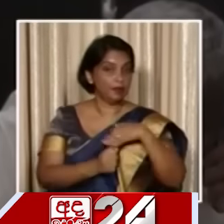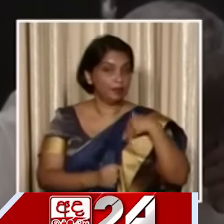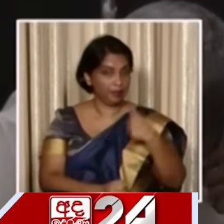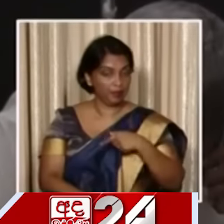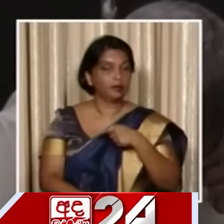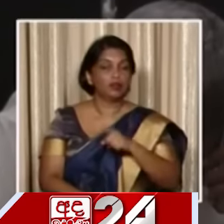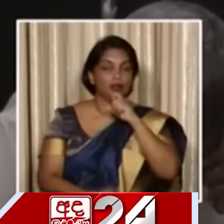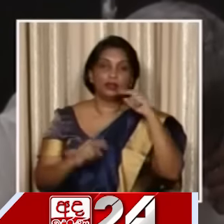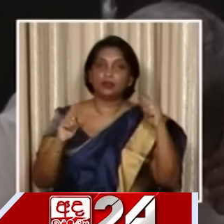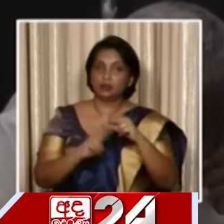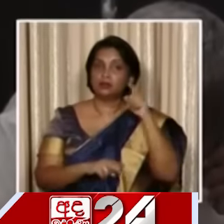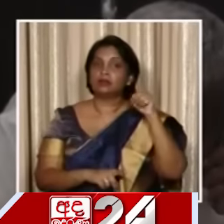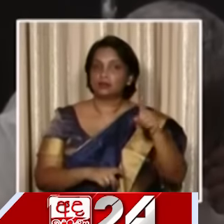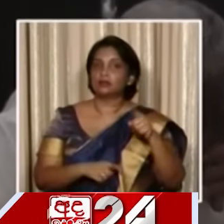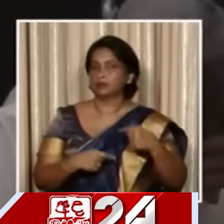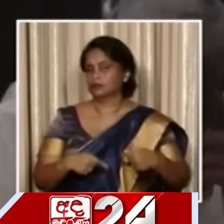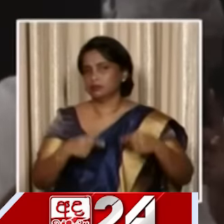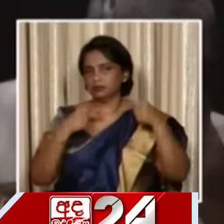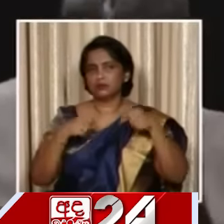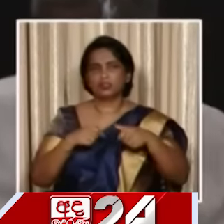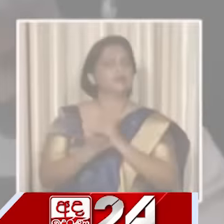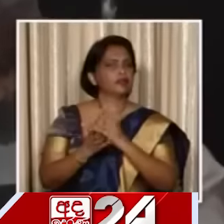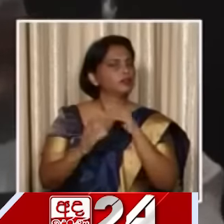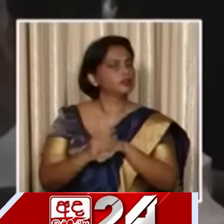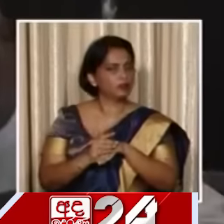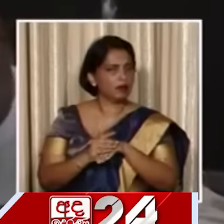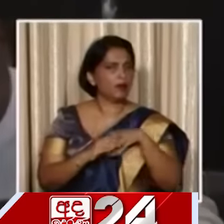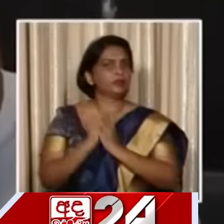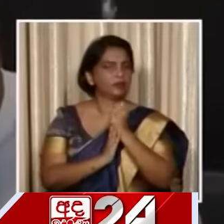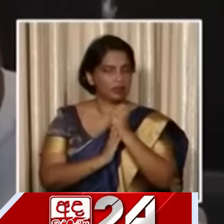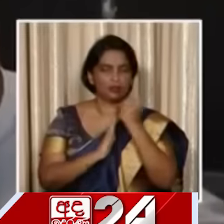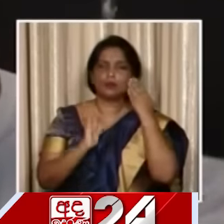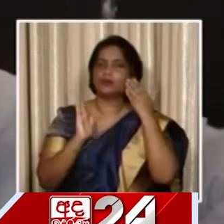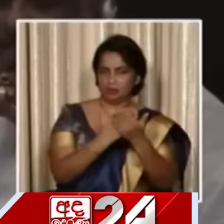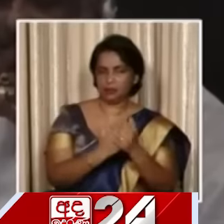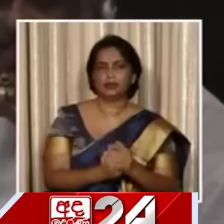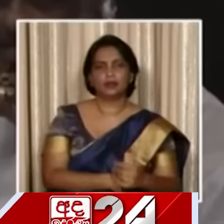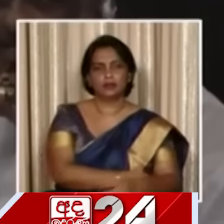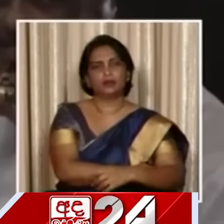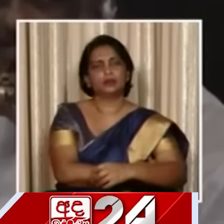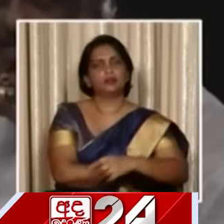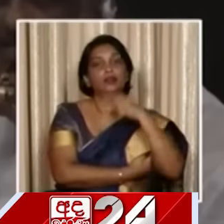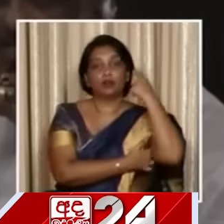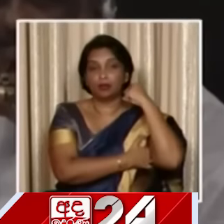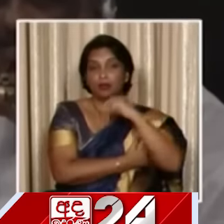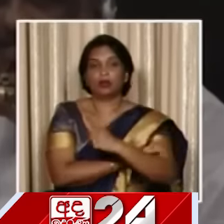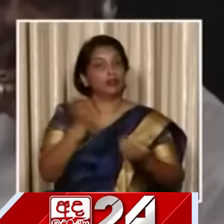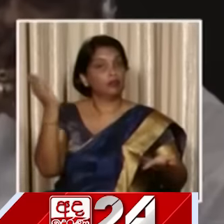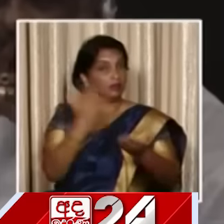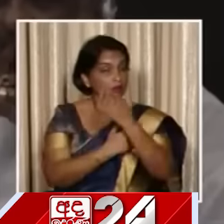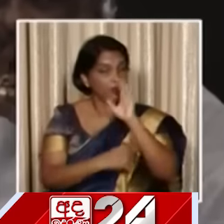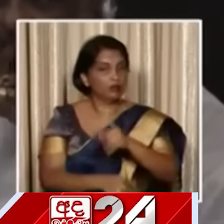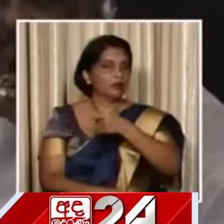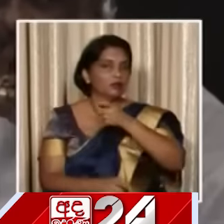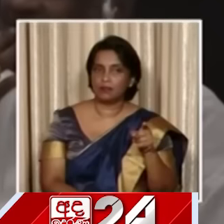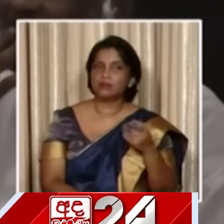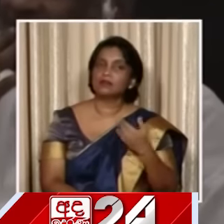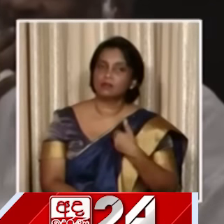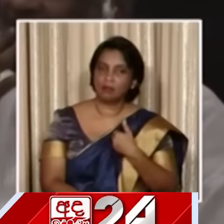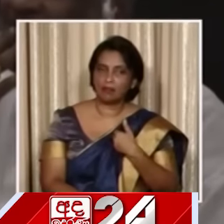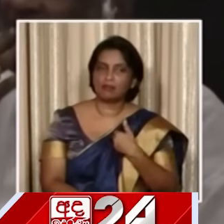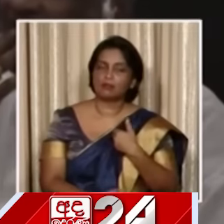තමයි ශ්‍රේෂ්ඨාධිකරණයේ අභියෝගයට ලක් කළේ මේ ව්‍යවස්ථාවේ තියෙන මූලික අයිතිවාසිකම් ඡේදය යට. එතකොට මෙන්න මේ ප්‍රස්තන් ටිකට තමයි තීන්දුවක් දීලා